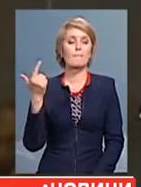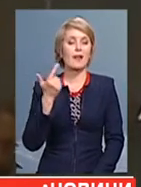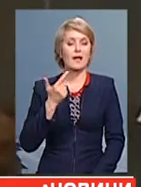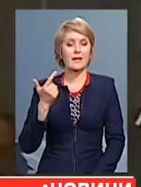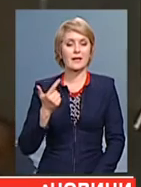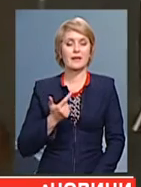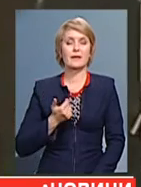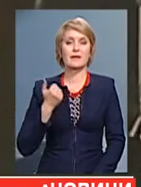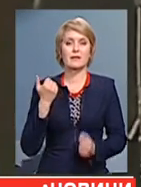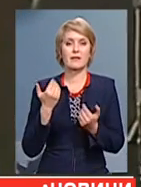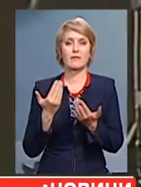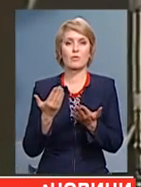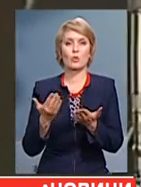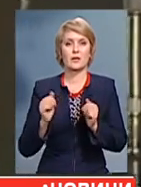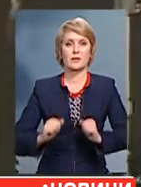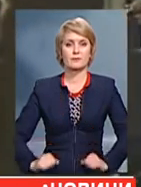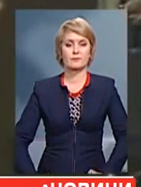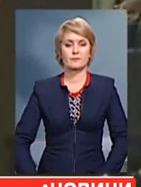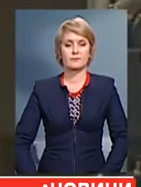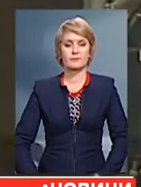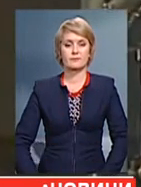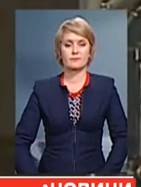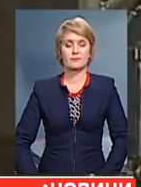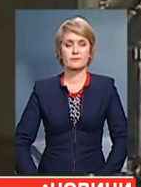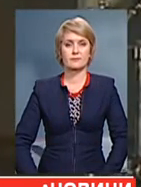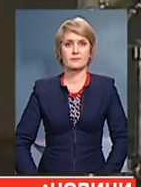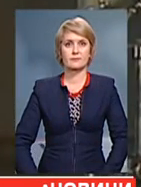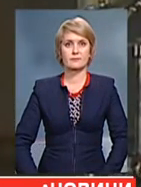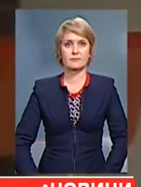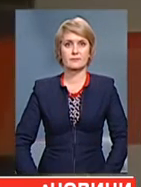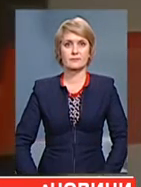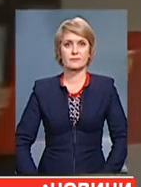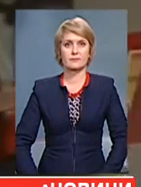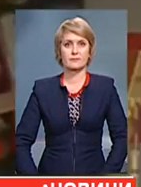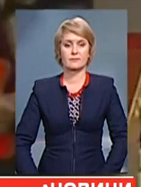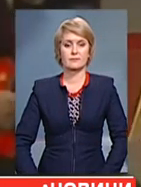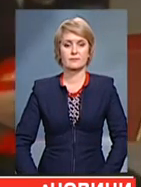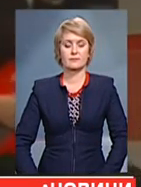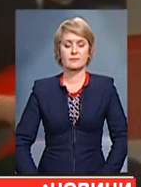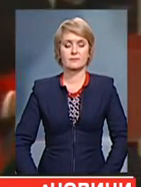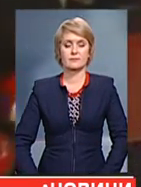блакитні твої. Артем Глєбов, новини на Першому.